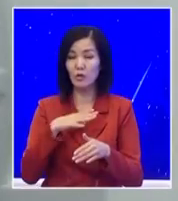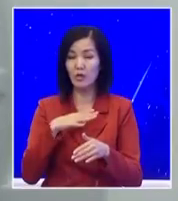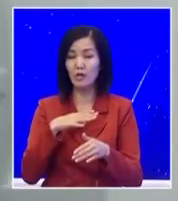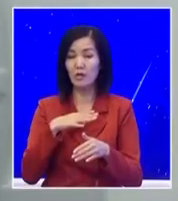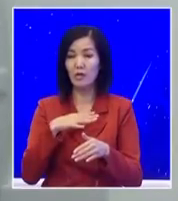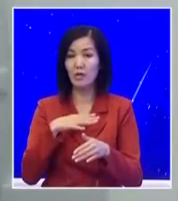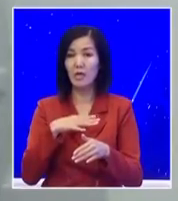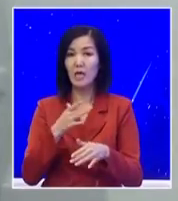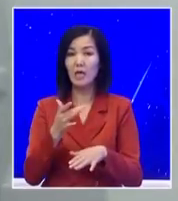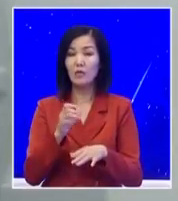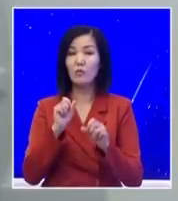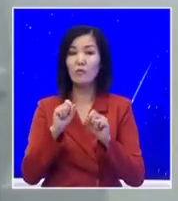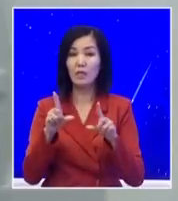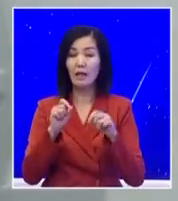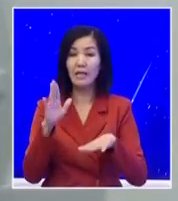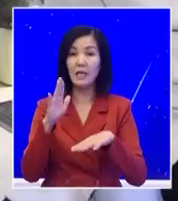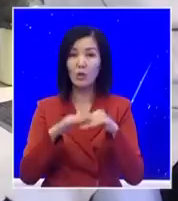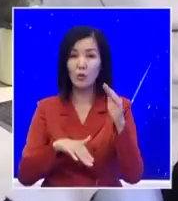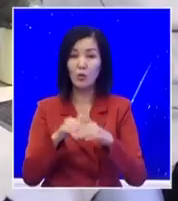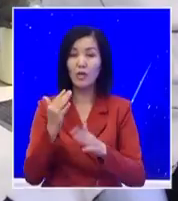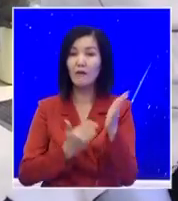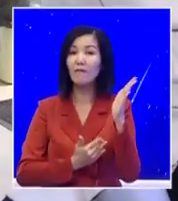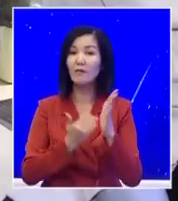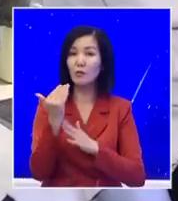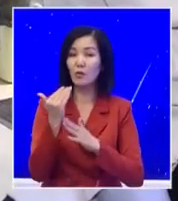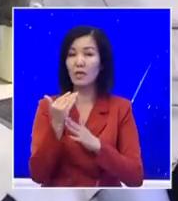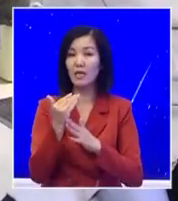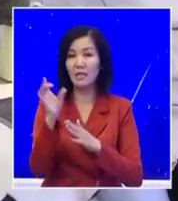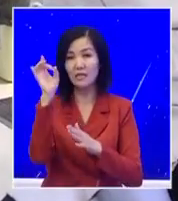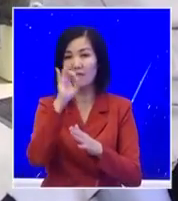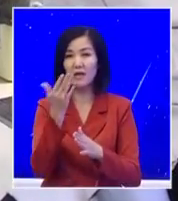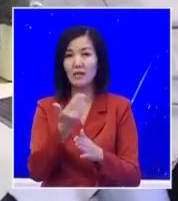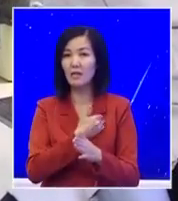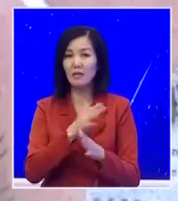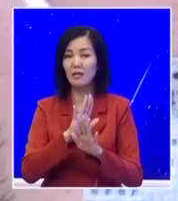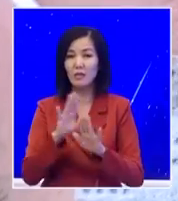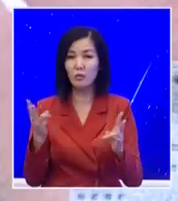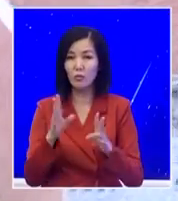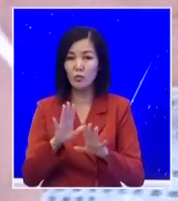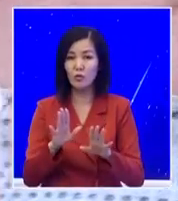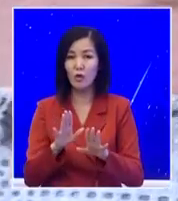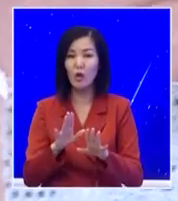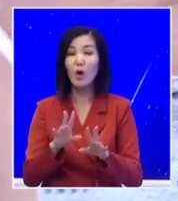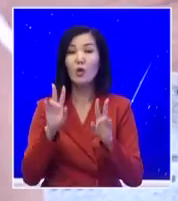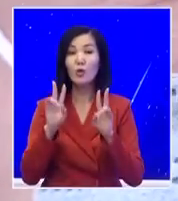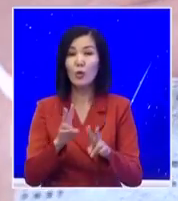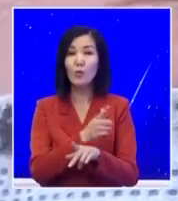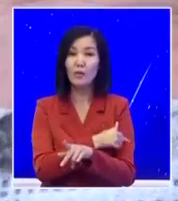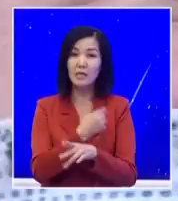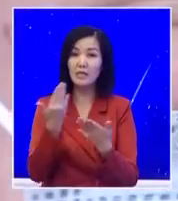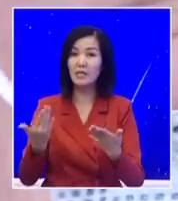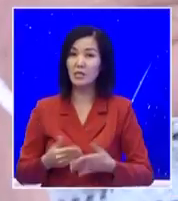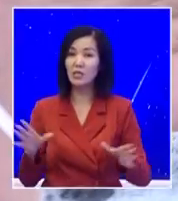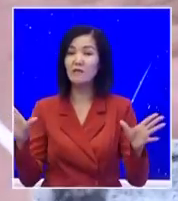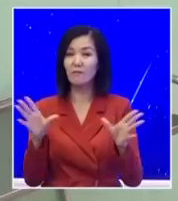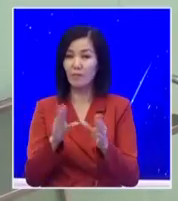с золотыми руками. На столь высокое звание я не претендую, признается доктор Асиф. Но без медицины жизни уже не